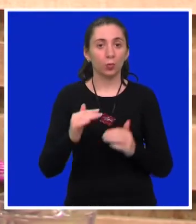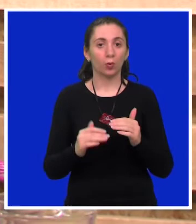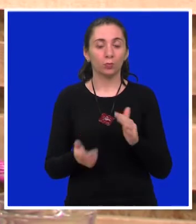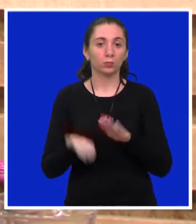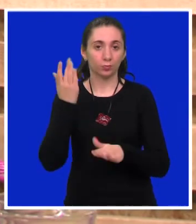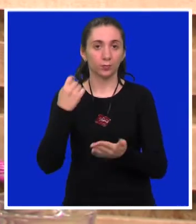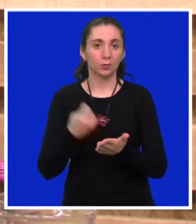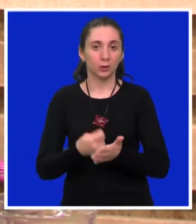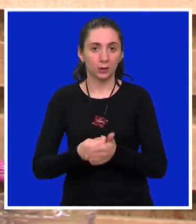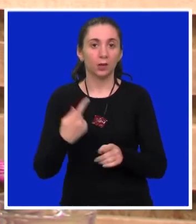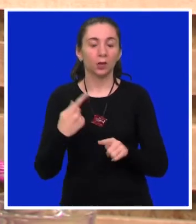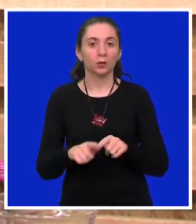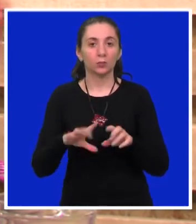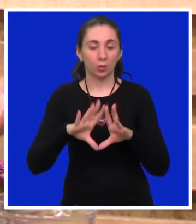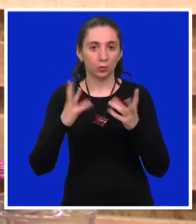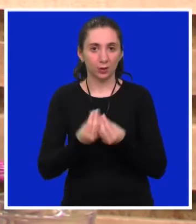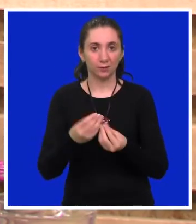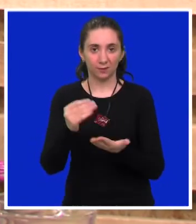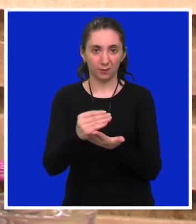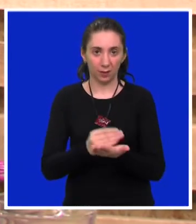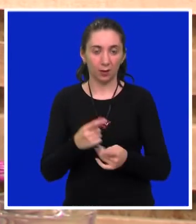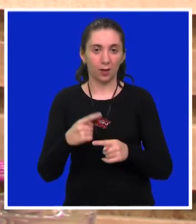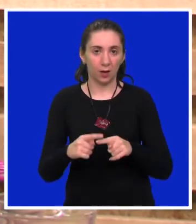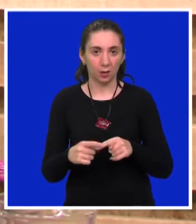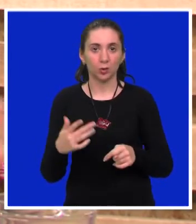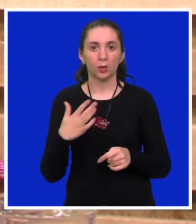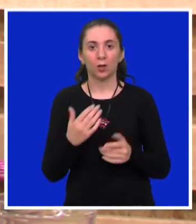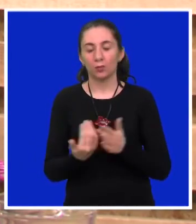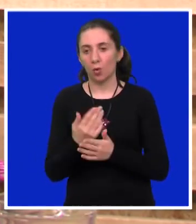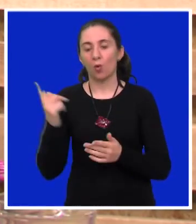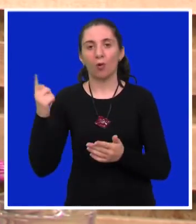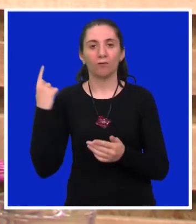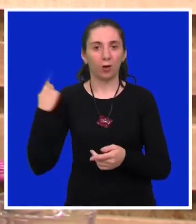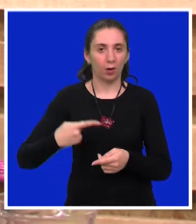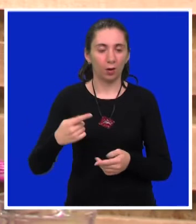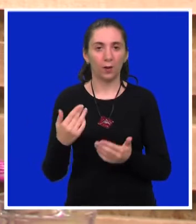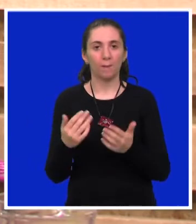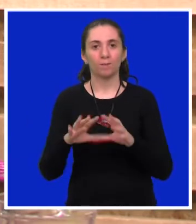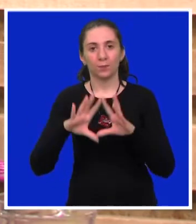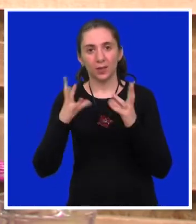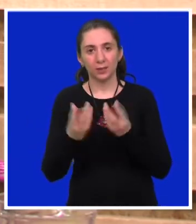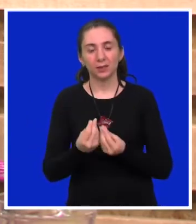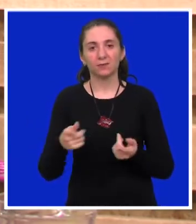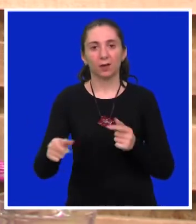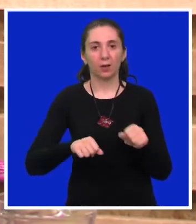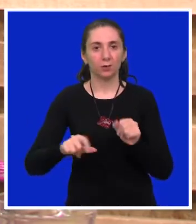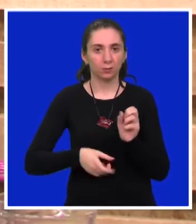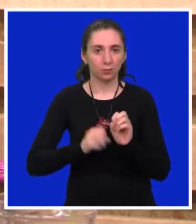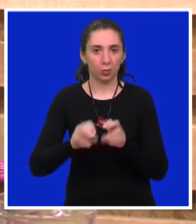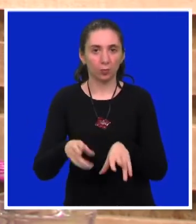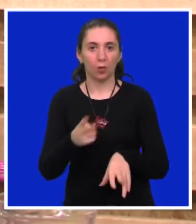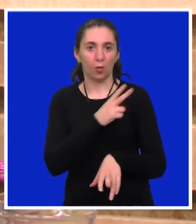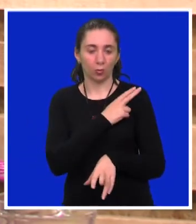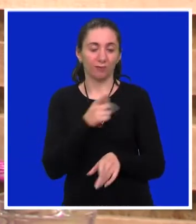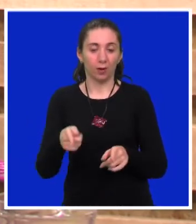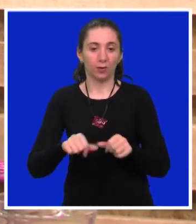doći do povećanja cijene zbog svih navedenih razloga i nove uredbe i svega što će zbog gospodarenja